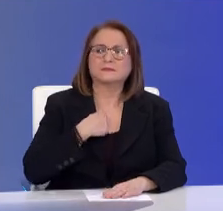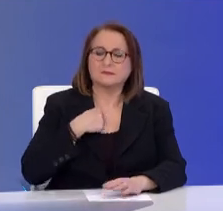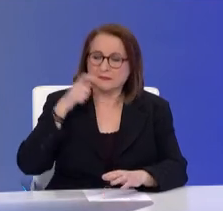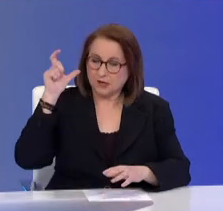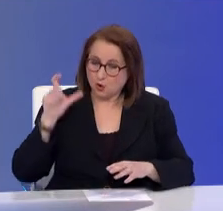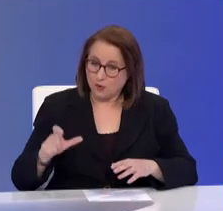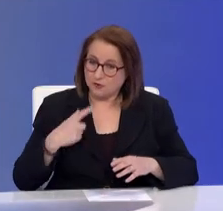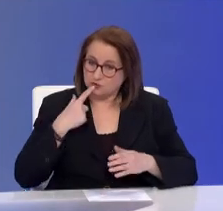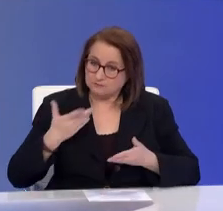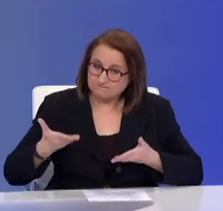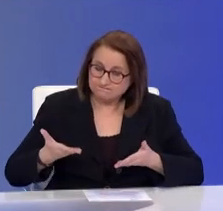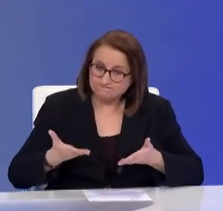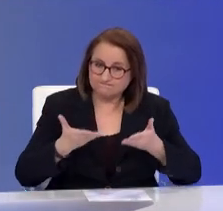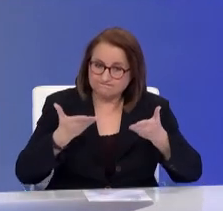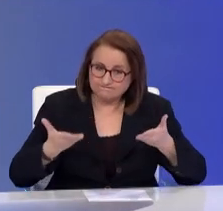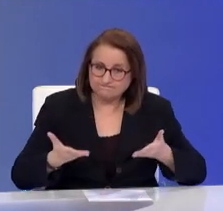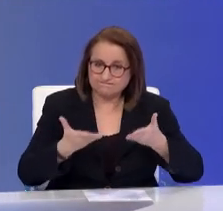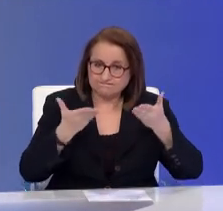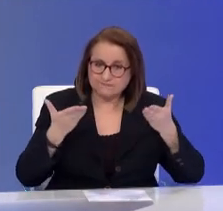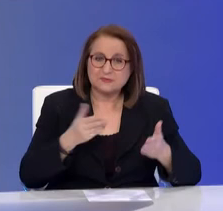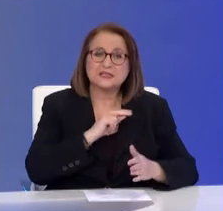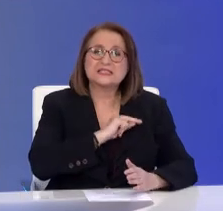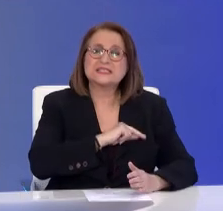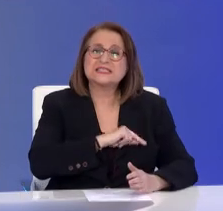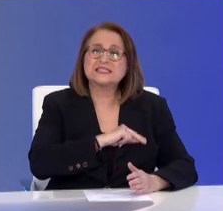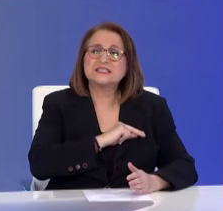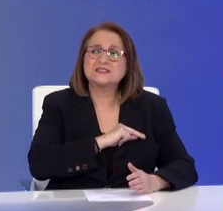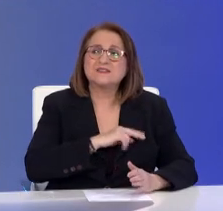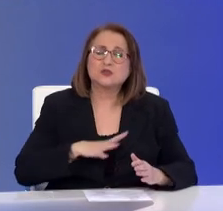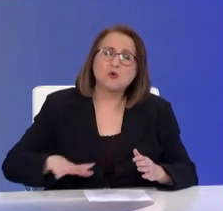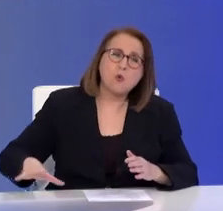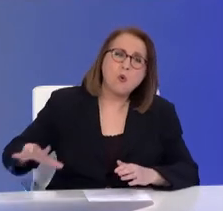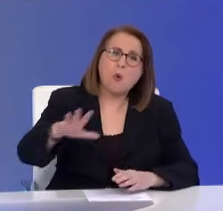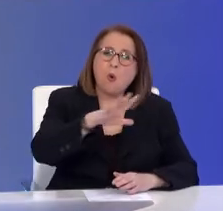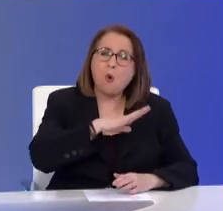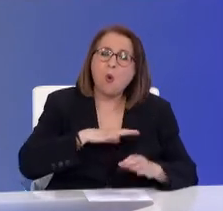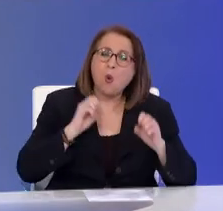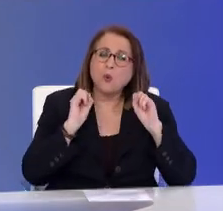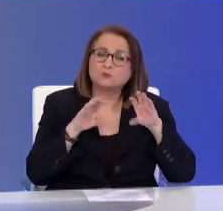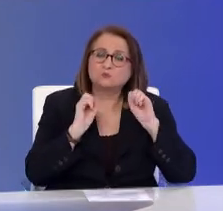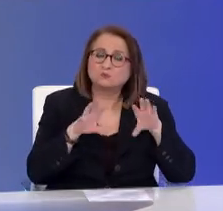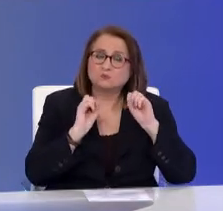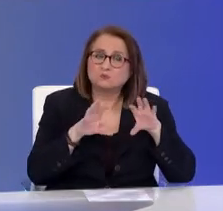προώθησε τα συμφέροντα όλων των εκπαιδευμένων.